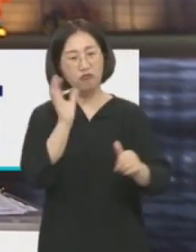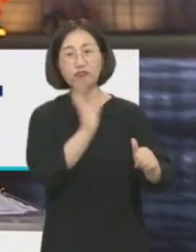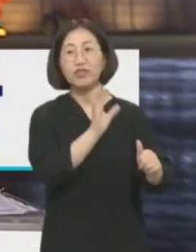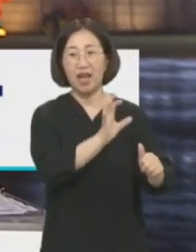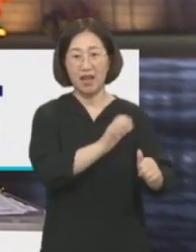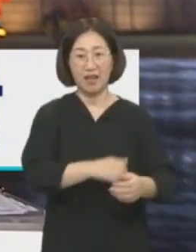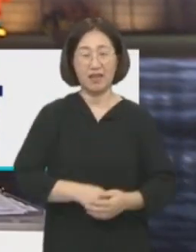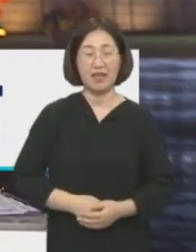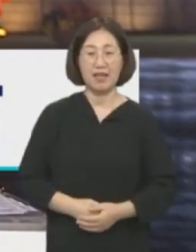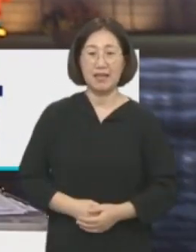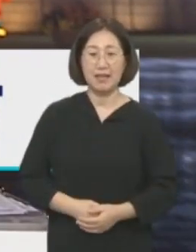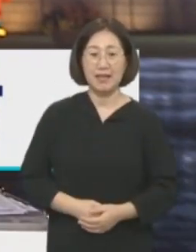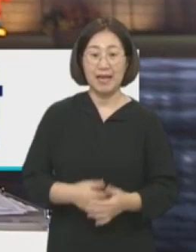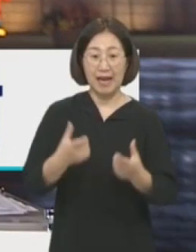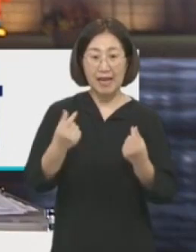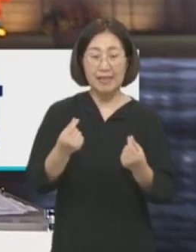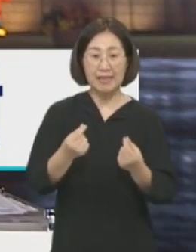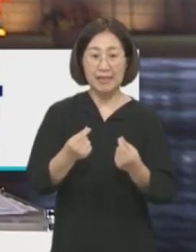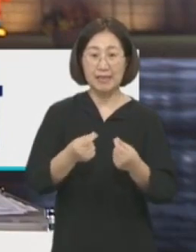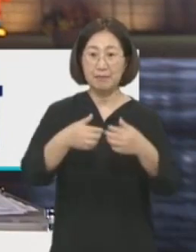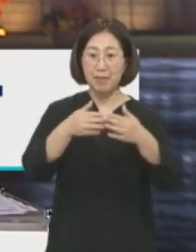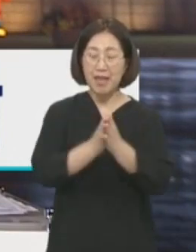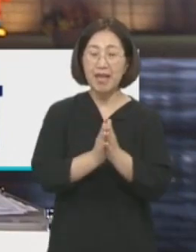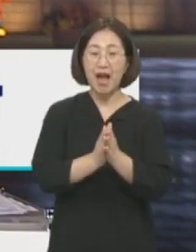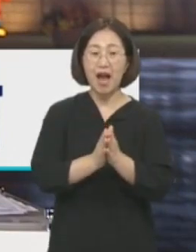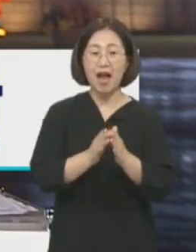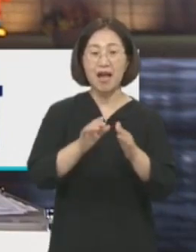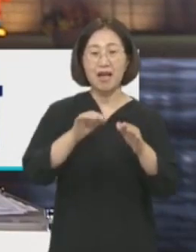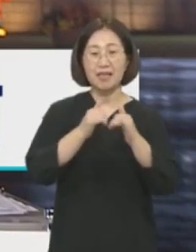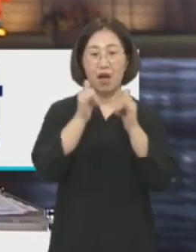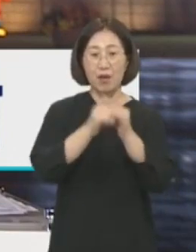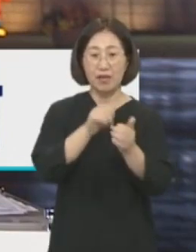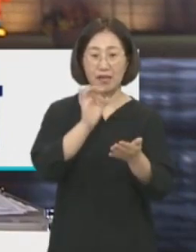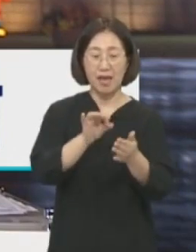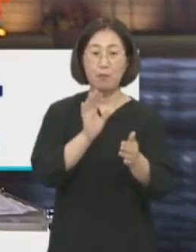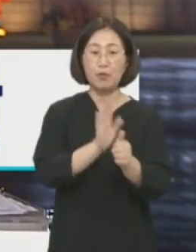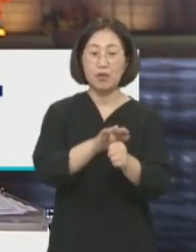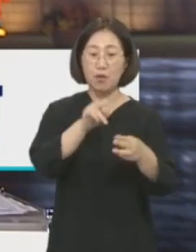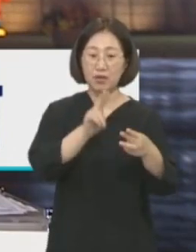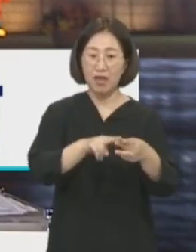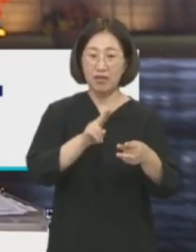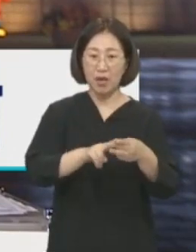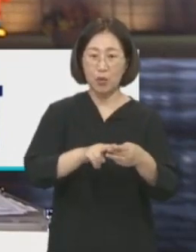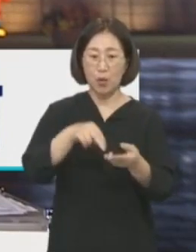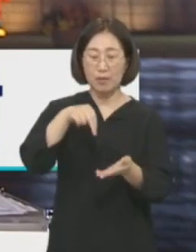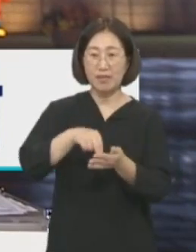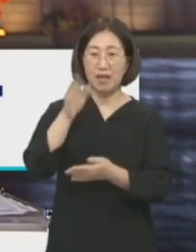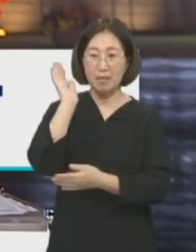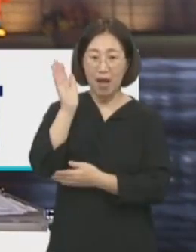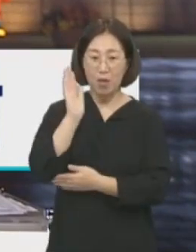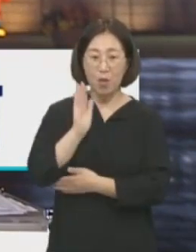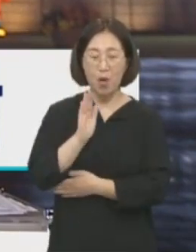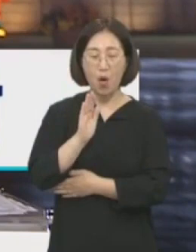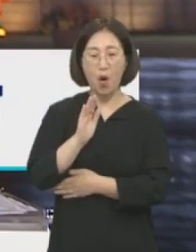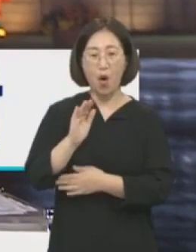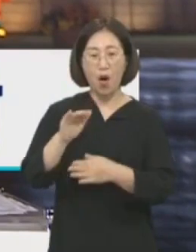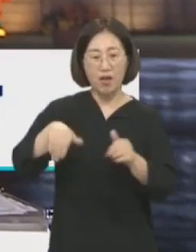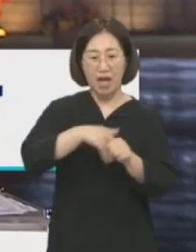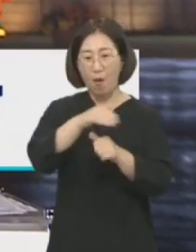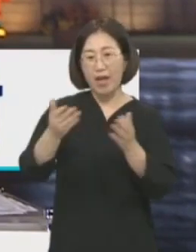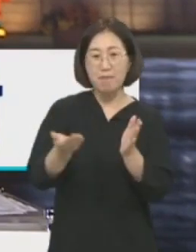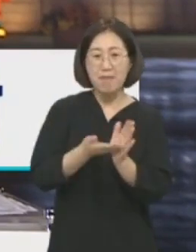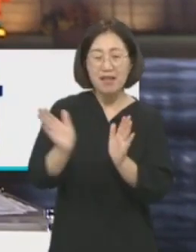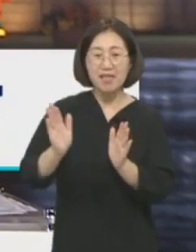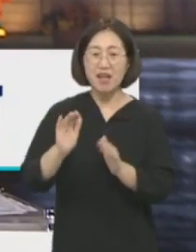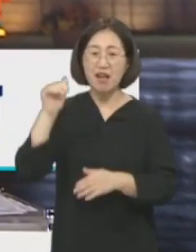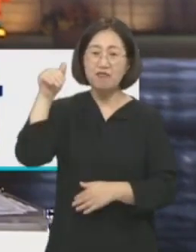규탄하고 나섰습니다. 같은 시기 폐쇄가 결정된 사회적 자본지원센터도 성명서를 내고 시대 요구에 역행하는 처사라며 특정